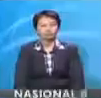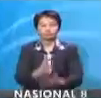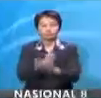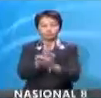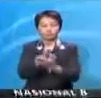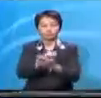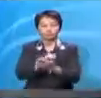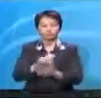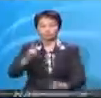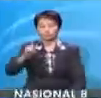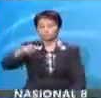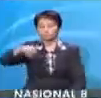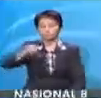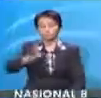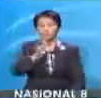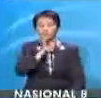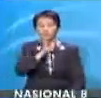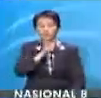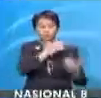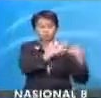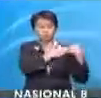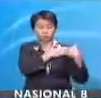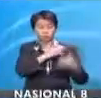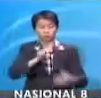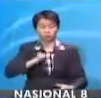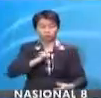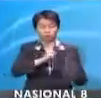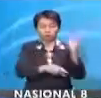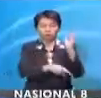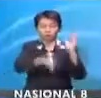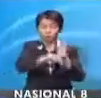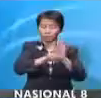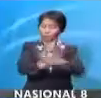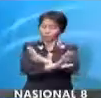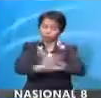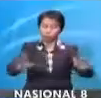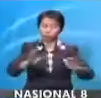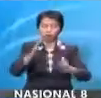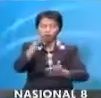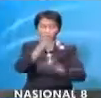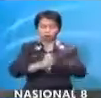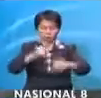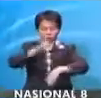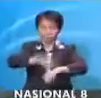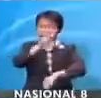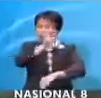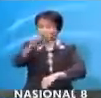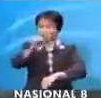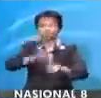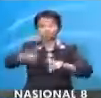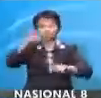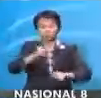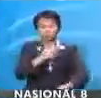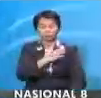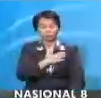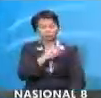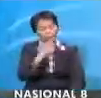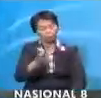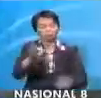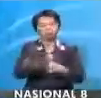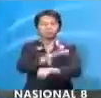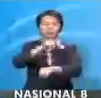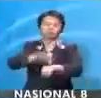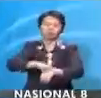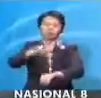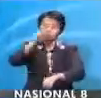Sementara itu, Tan Sri Muhyiddin berkata jawatan seorang ahli parlimen bukan bersifat separuh masa. Sebaliknya, memerlukan komitmen sepenuhnya